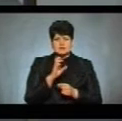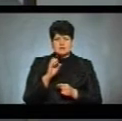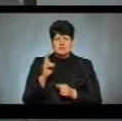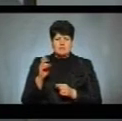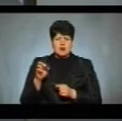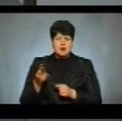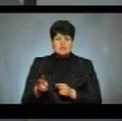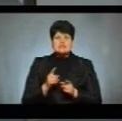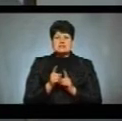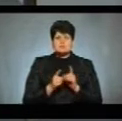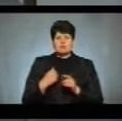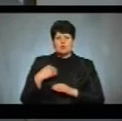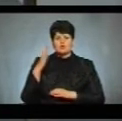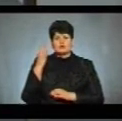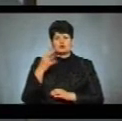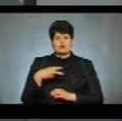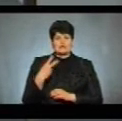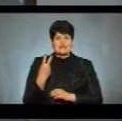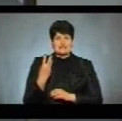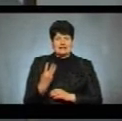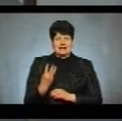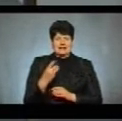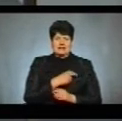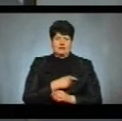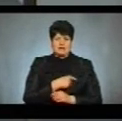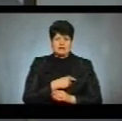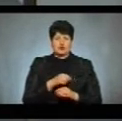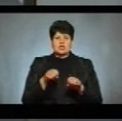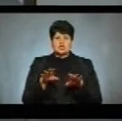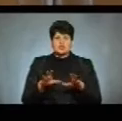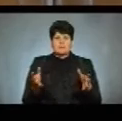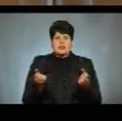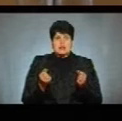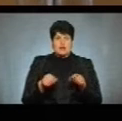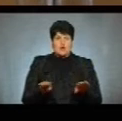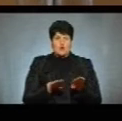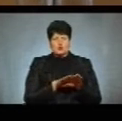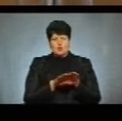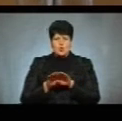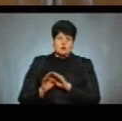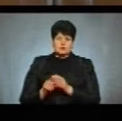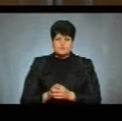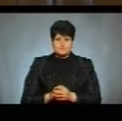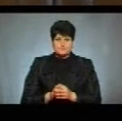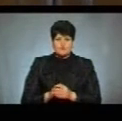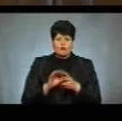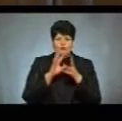до бюджету проголосували 43 депутати, рішення прийняли одноголосно. Усього проголосувало за проект